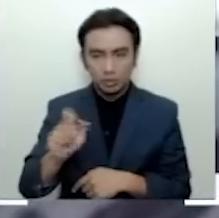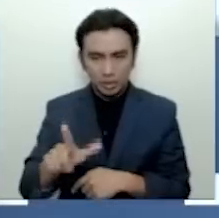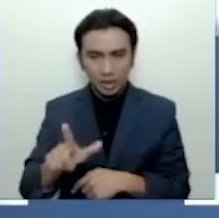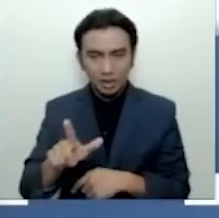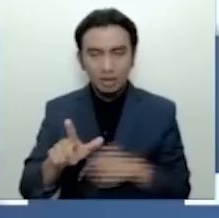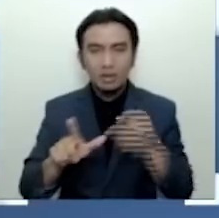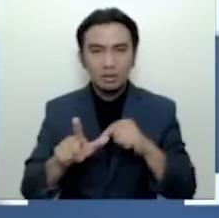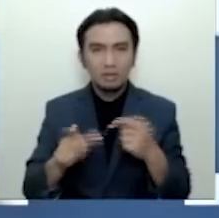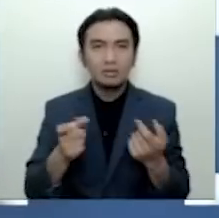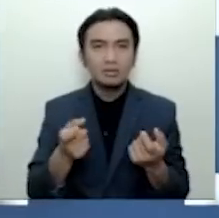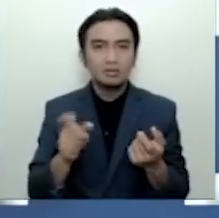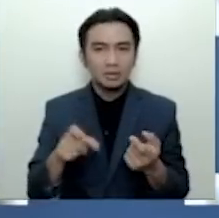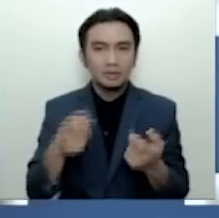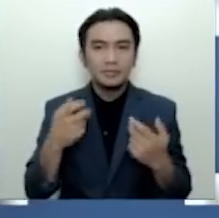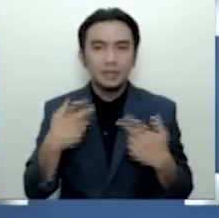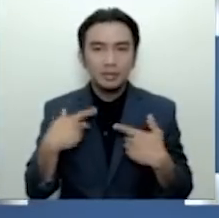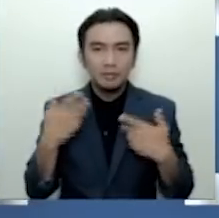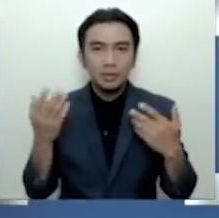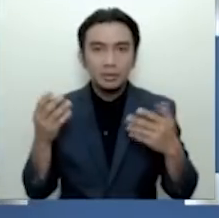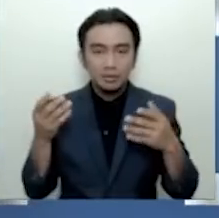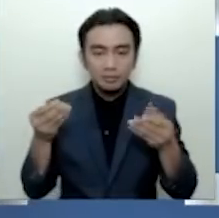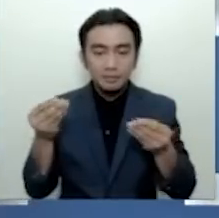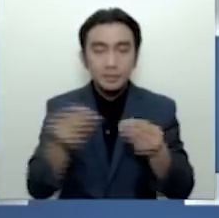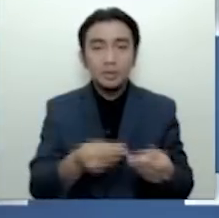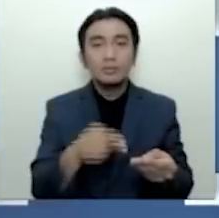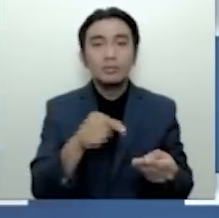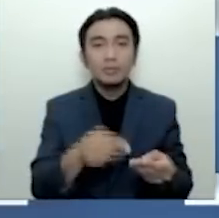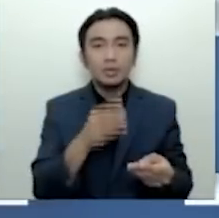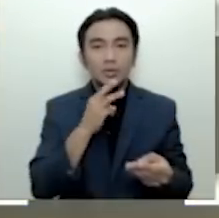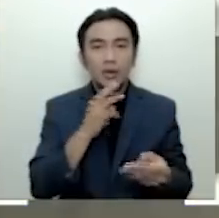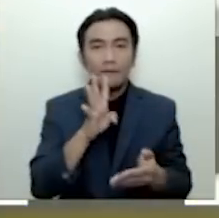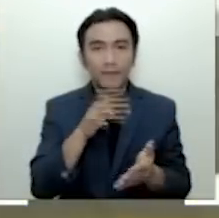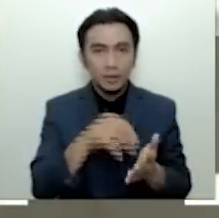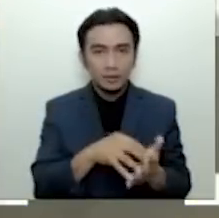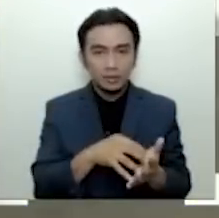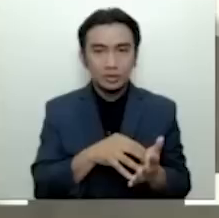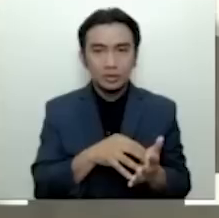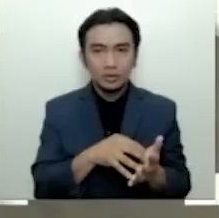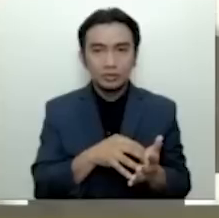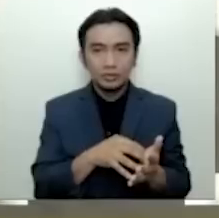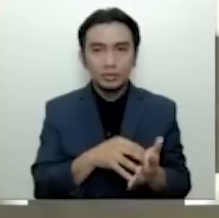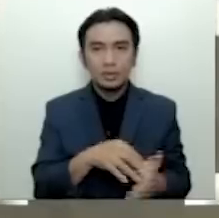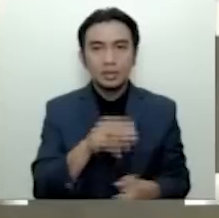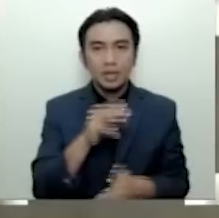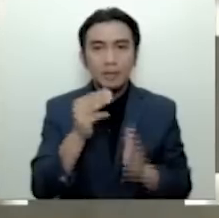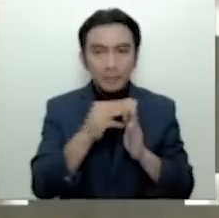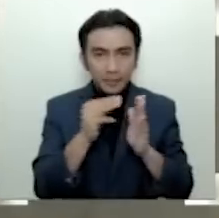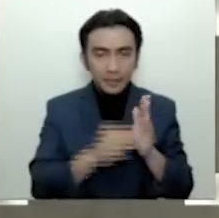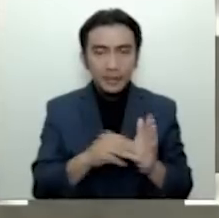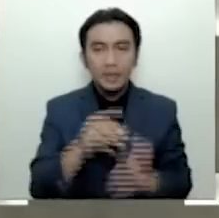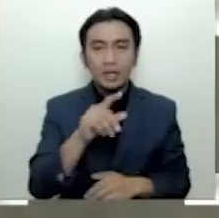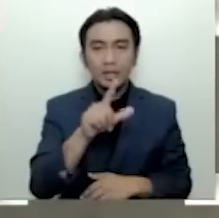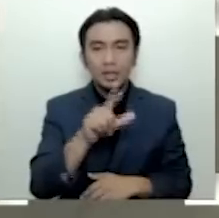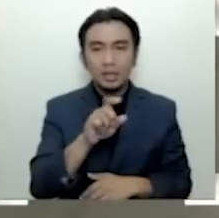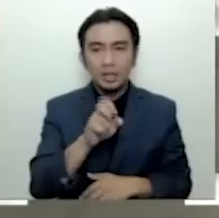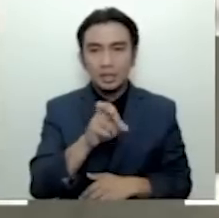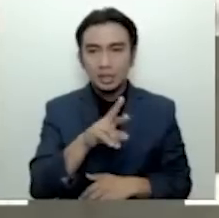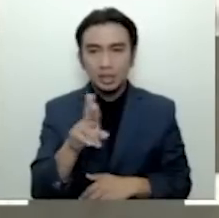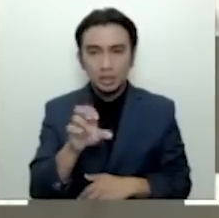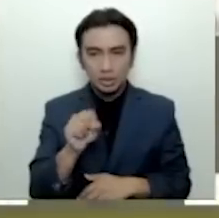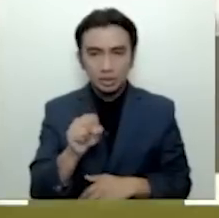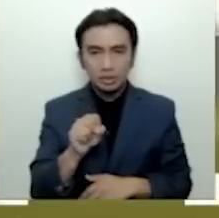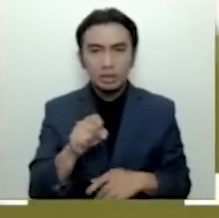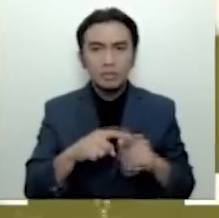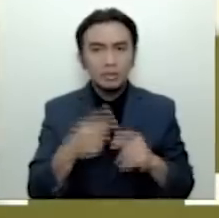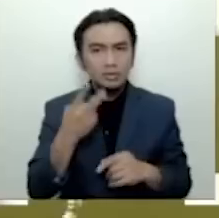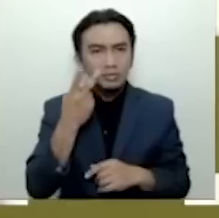nakakarating na volume sa Novaliches portal ay 4,000 million liters per day. Unfortunately, in recent months, nakikita